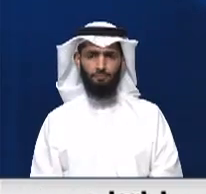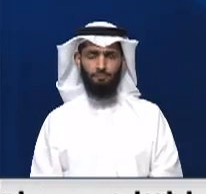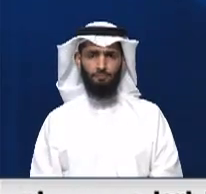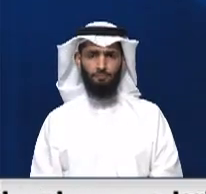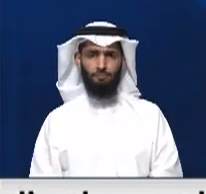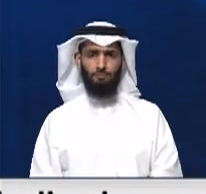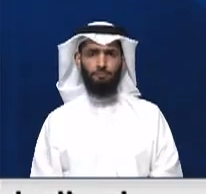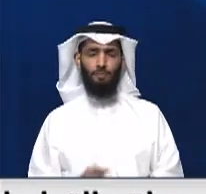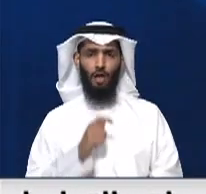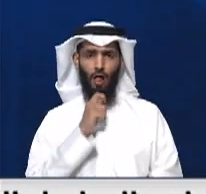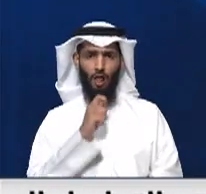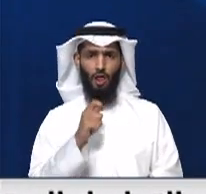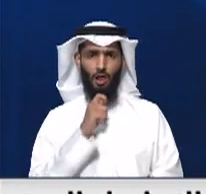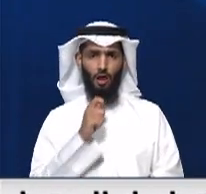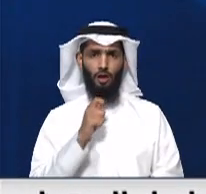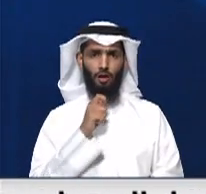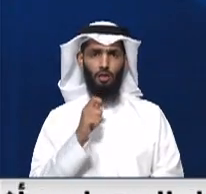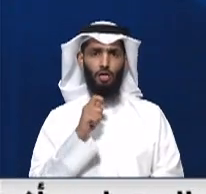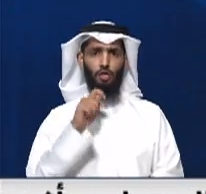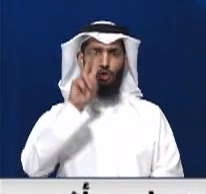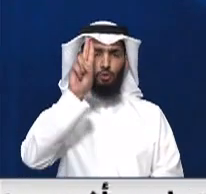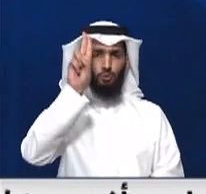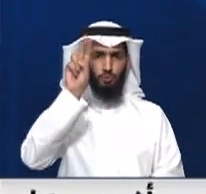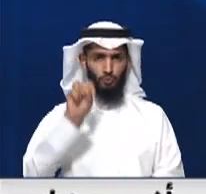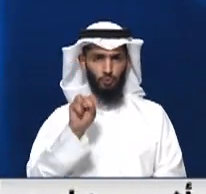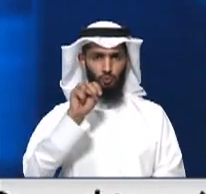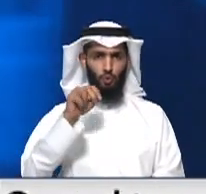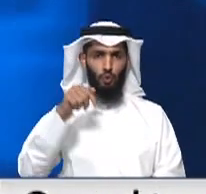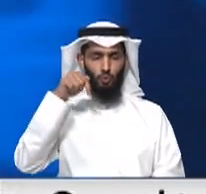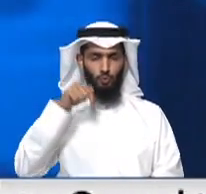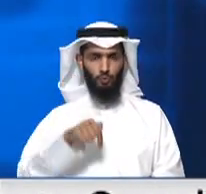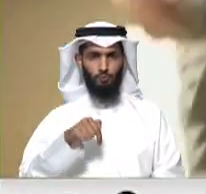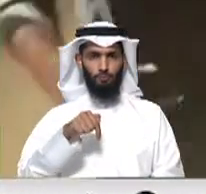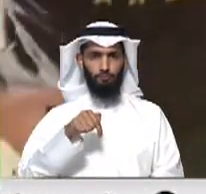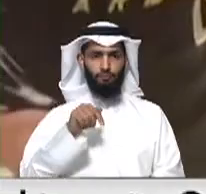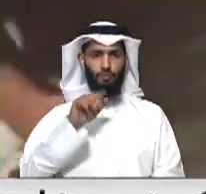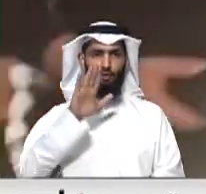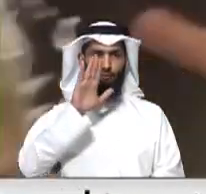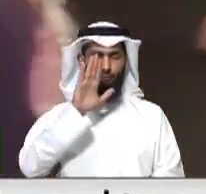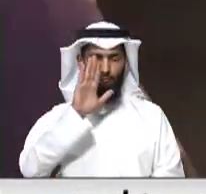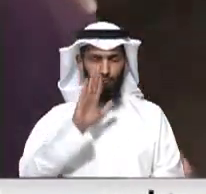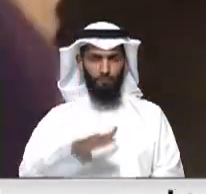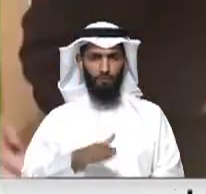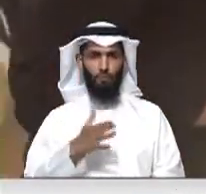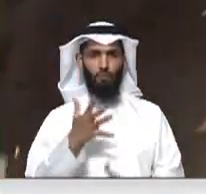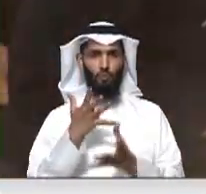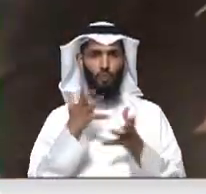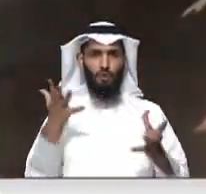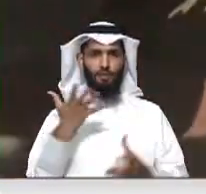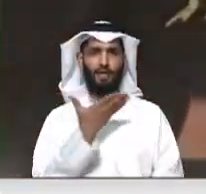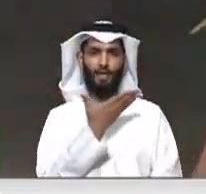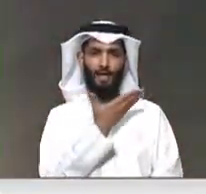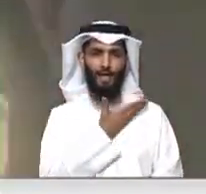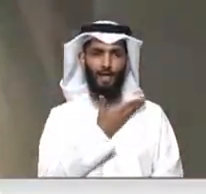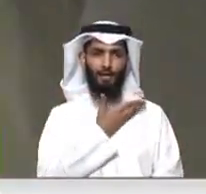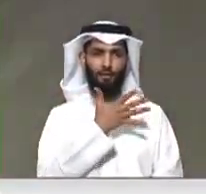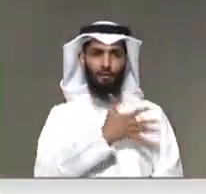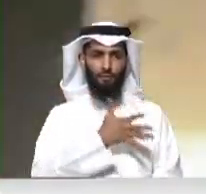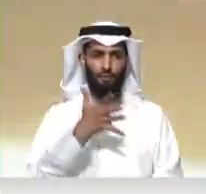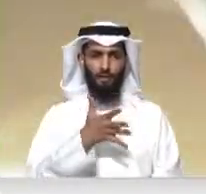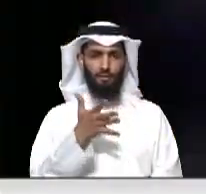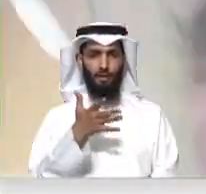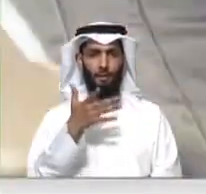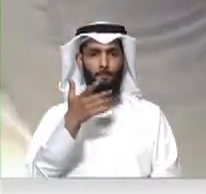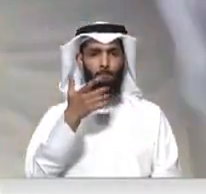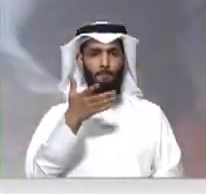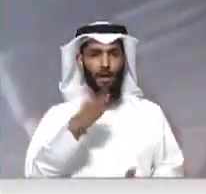قالت المتحدثة باسم منظمة الصحة العالمية اليوم إن عددا أكبر من سكان غزة معرضون للموت بسبب